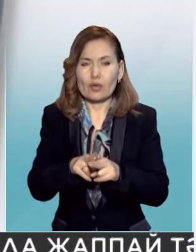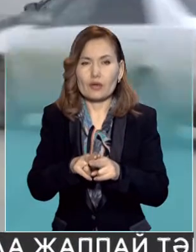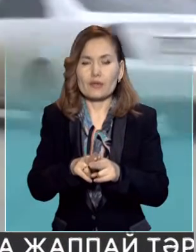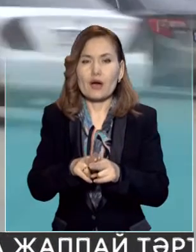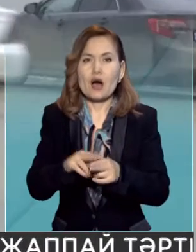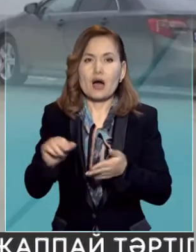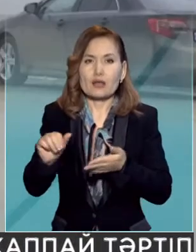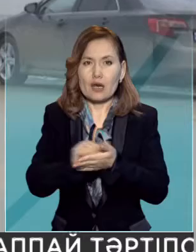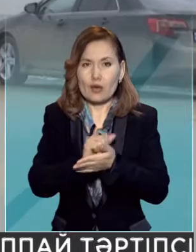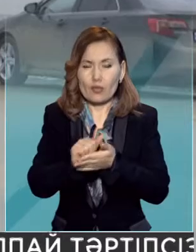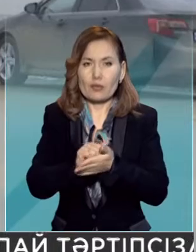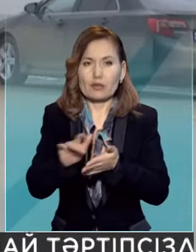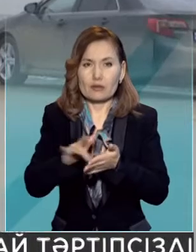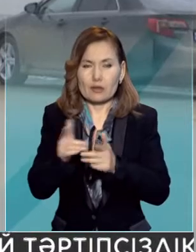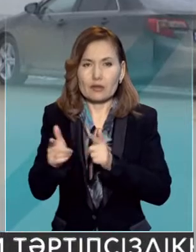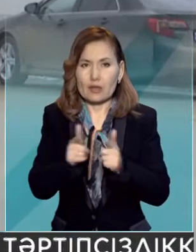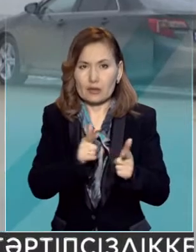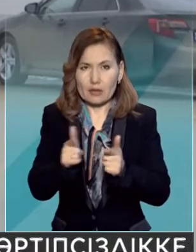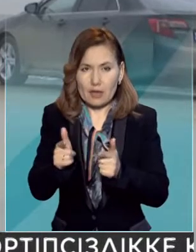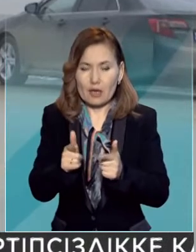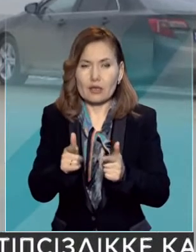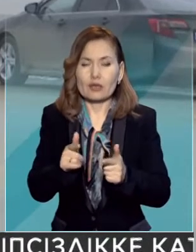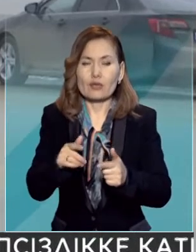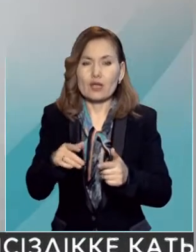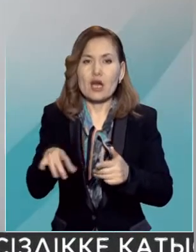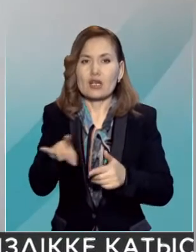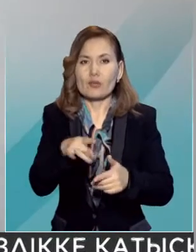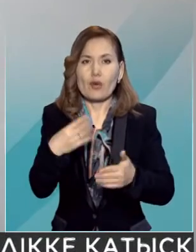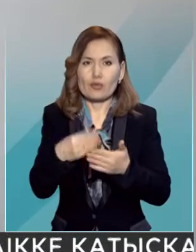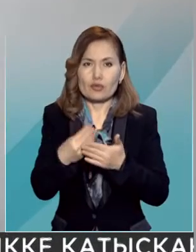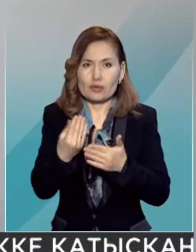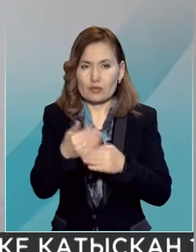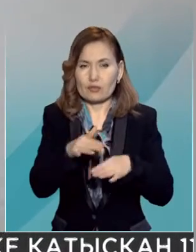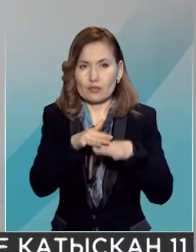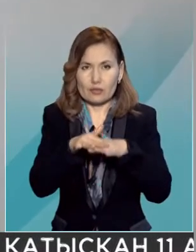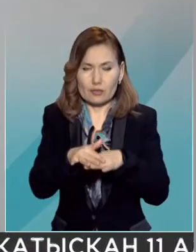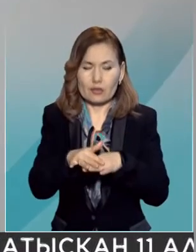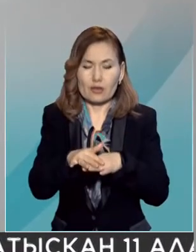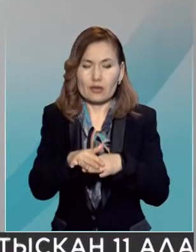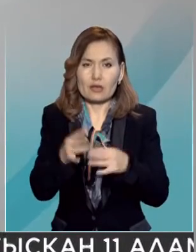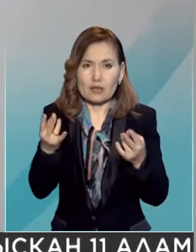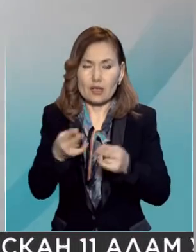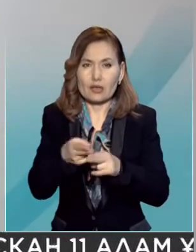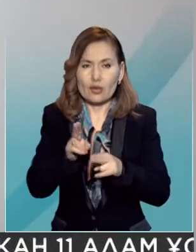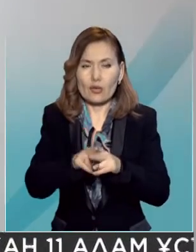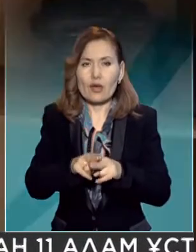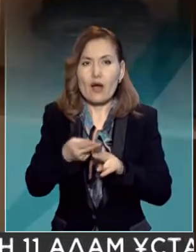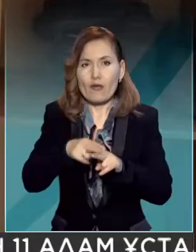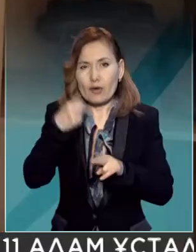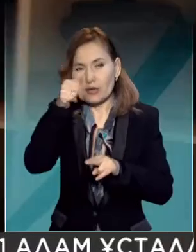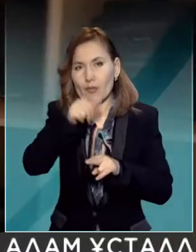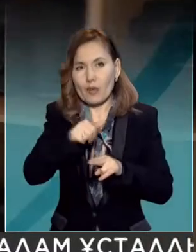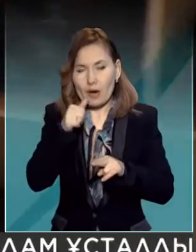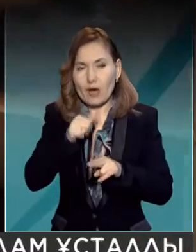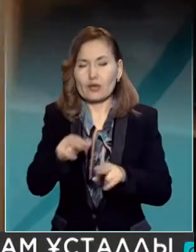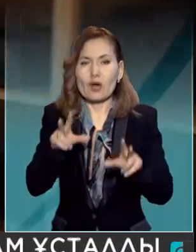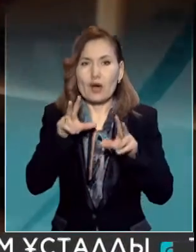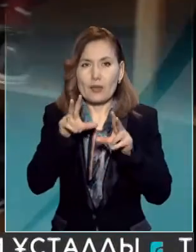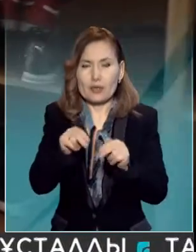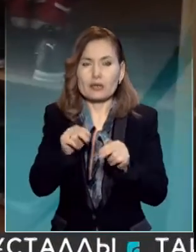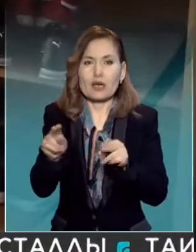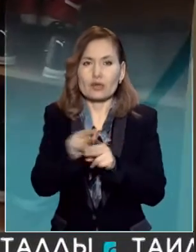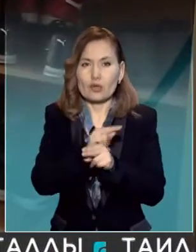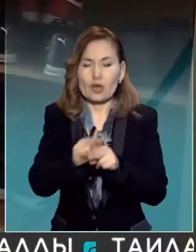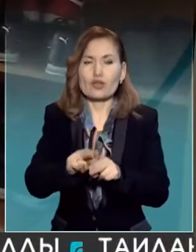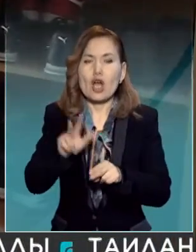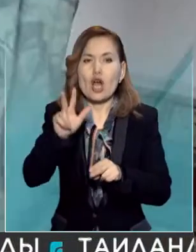Егер облыс табылмаса, республикалық бюджеттен ақша береміз деген хабар бар. Жауаптылар осы жазда жөндеуді бастаймыз деп уәде беріп отыр. Демеушілер есебінен